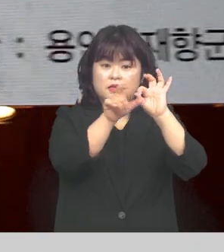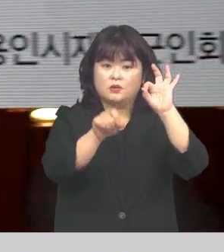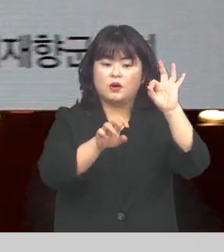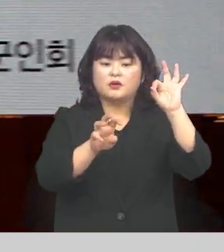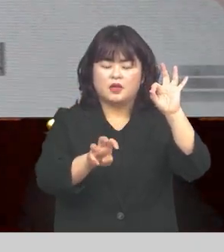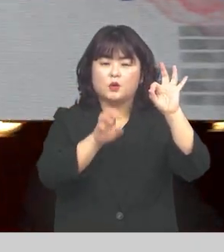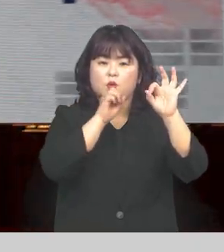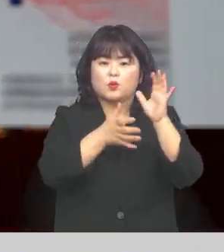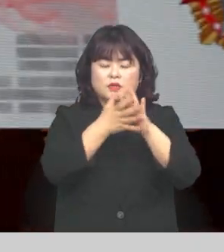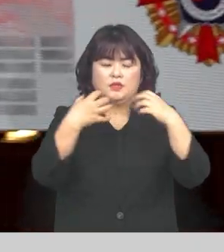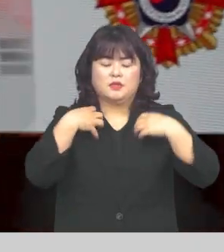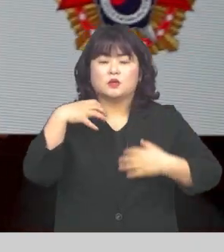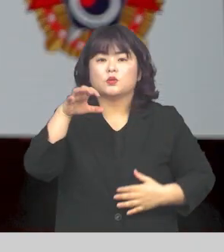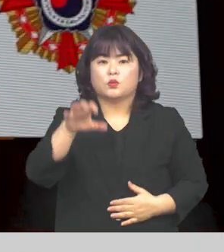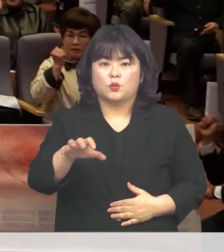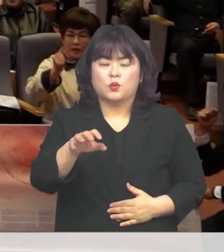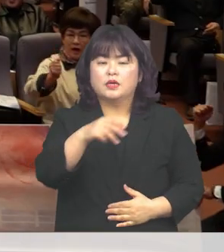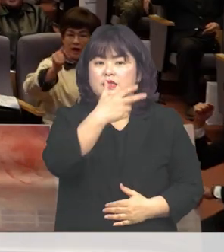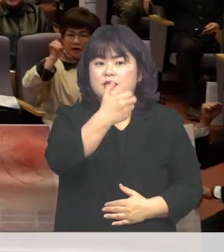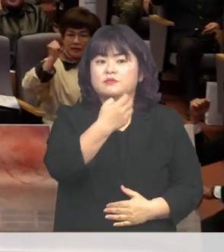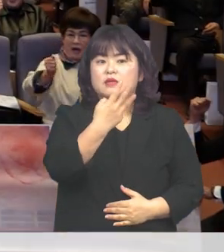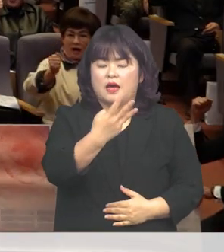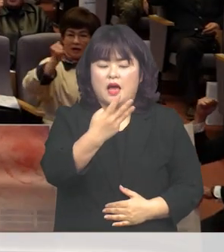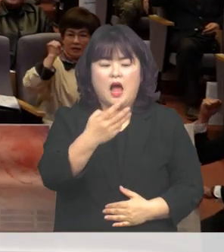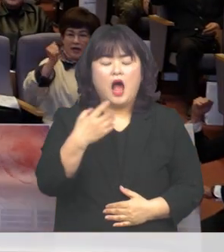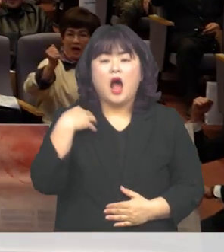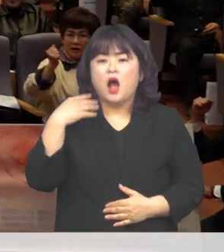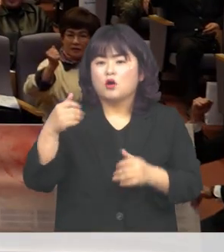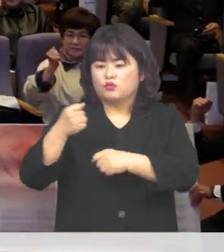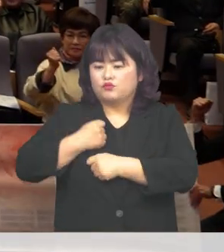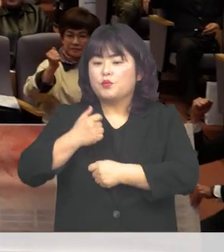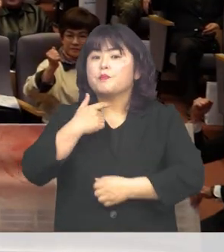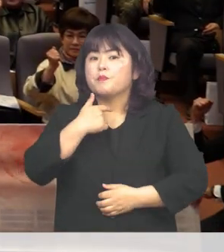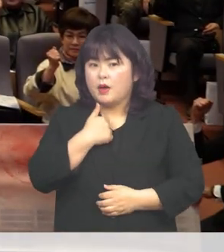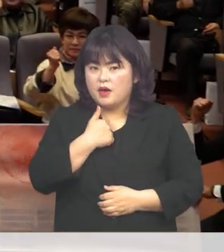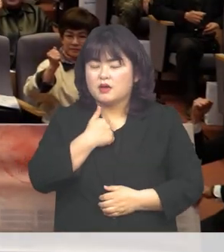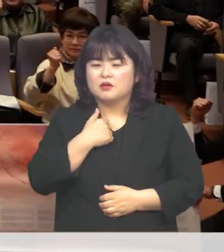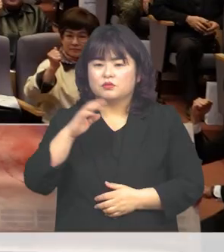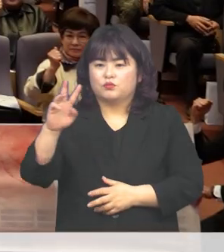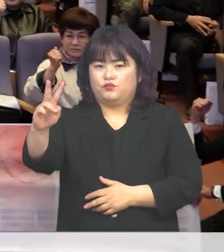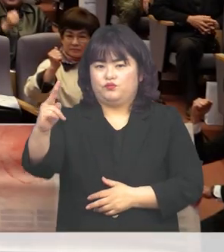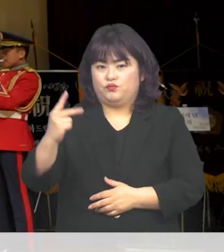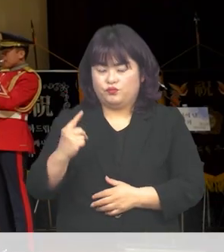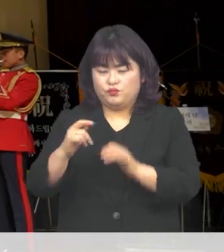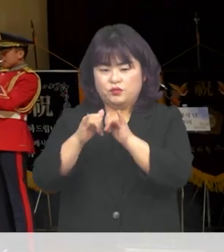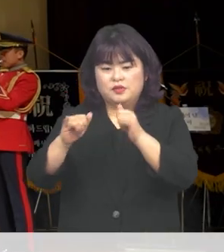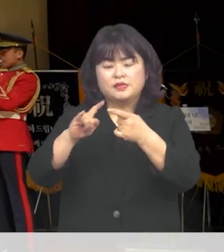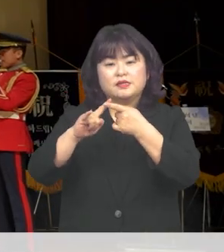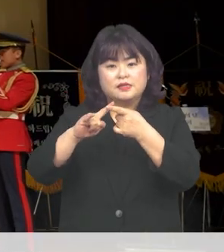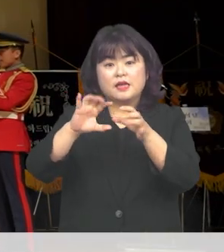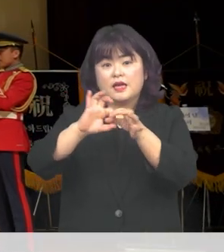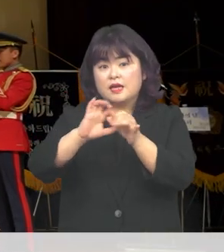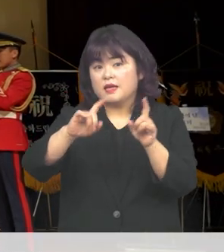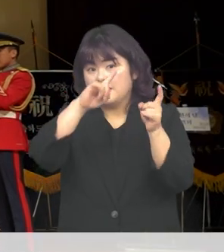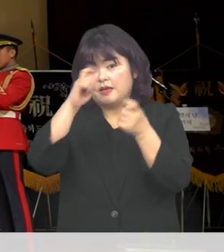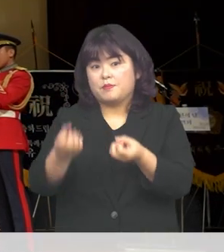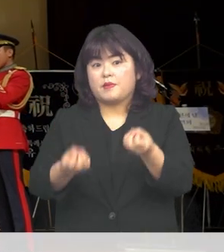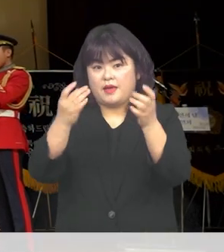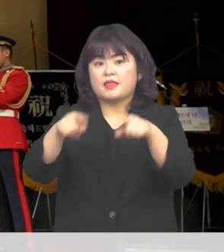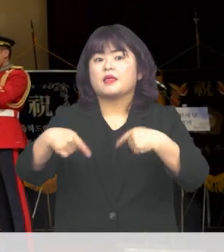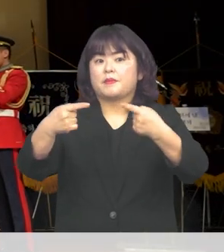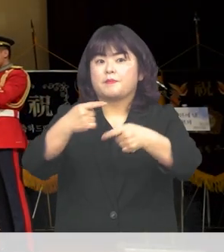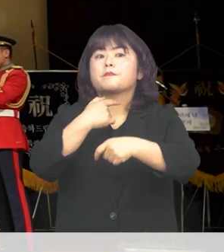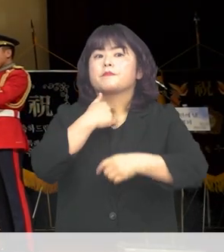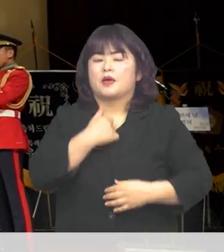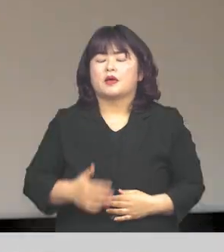용인특례시는 지난 30일 시청 에이스홀에서 제73주년 재향 군인의 날 기념식을 개최했습니다. 이날 행사에는